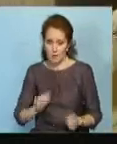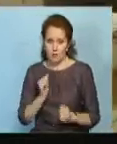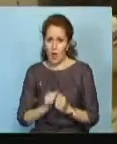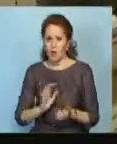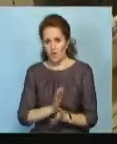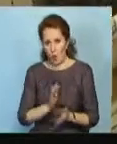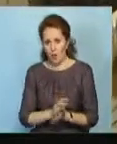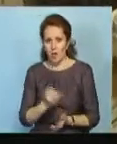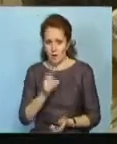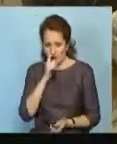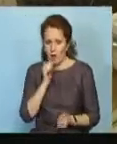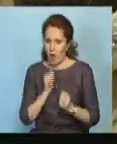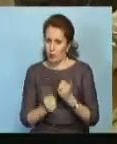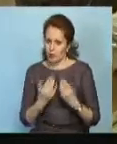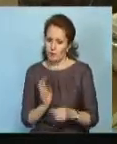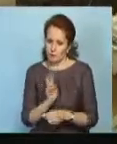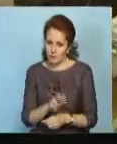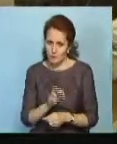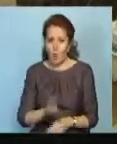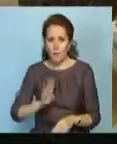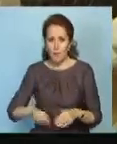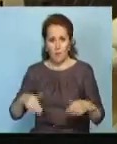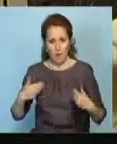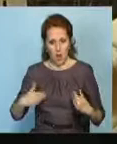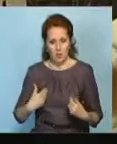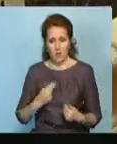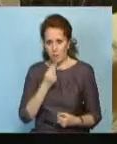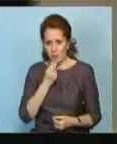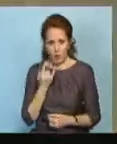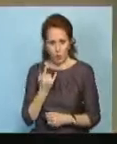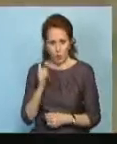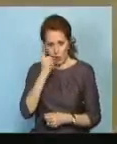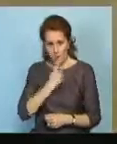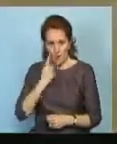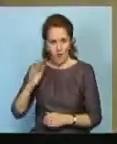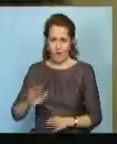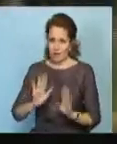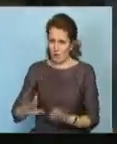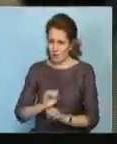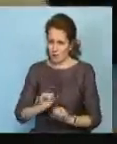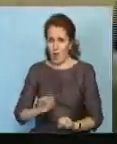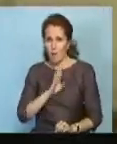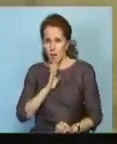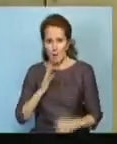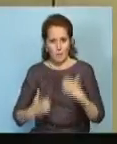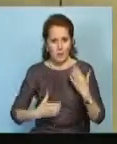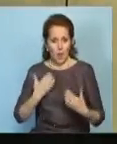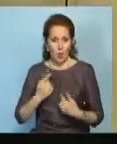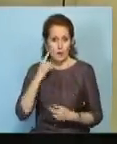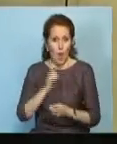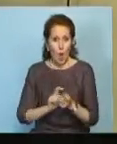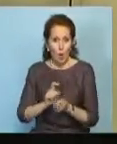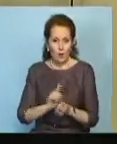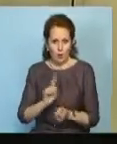день. Надавалого Артура бесполезного питания оставлять никак нельзя. Сегодня молодые мамы обеспокоены. Слухи о том, что молочную кухню закроют